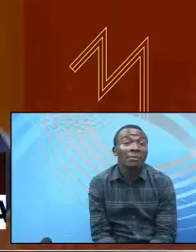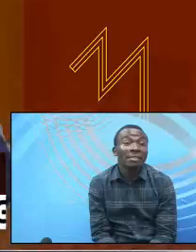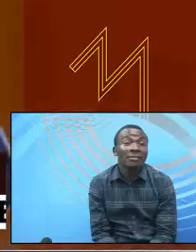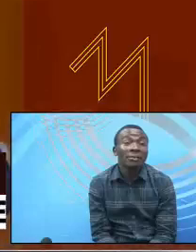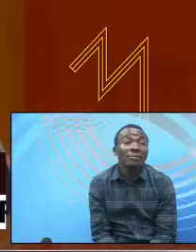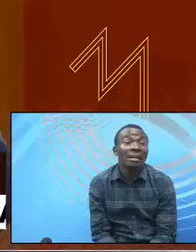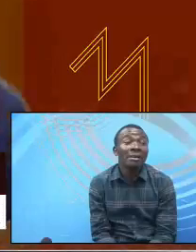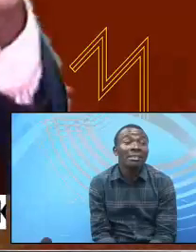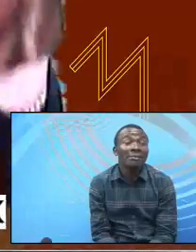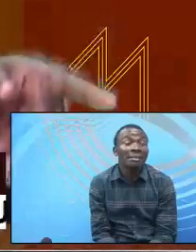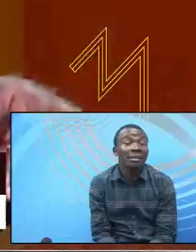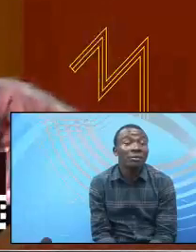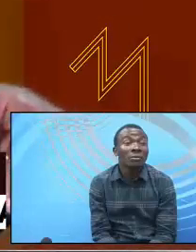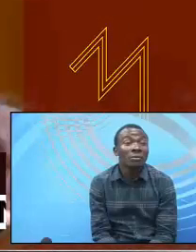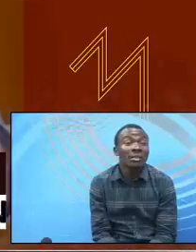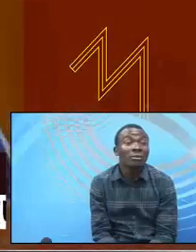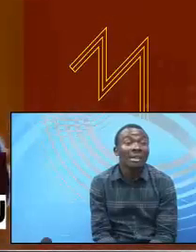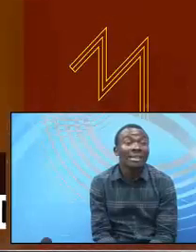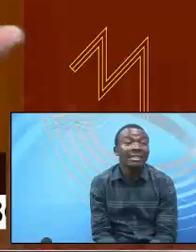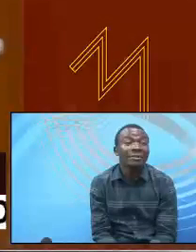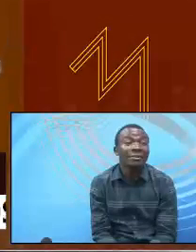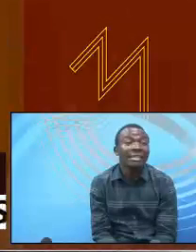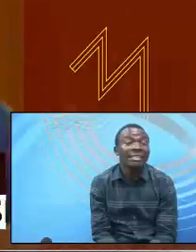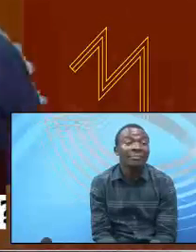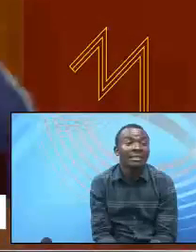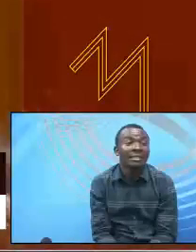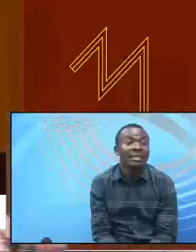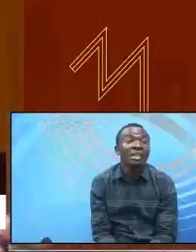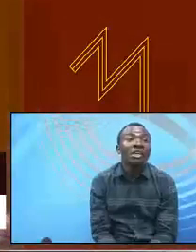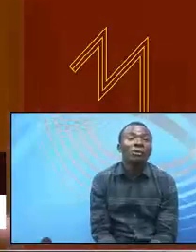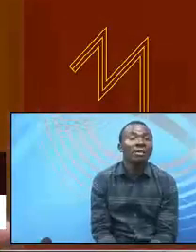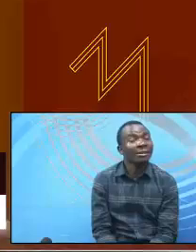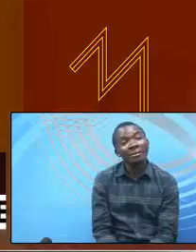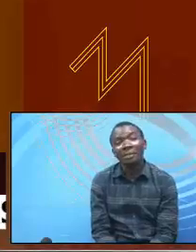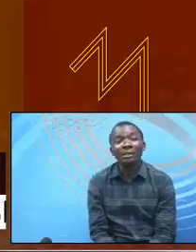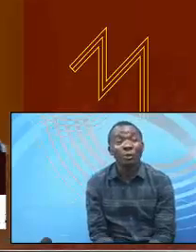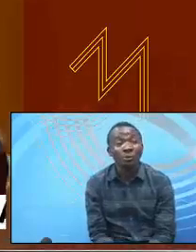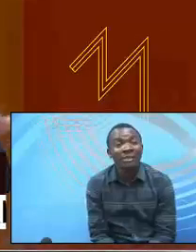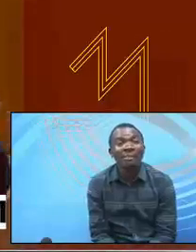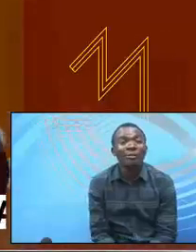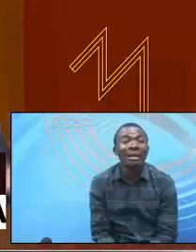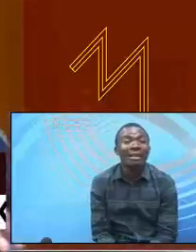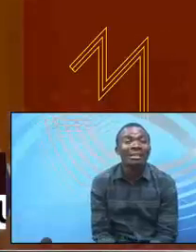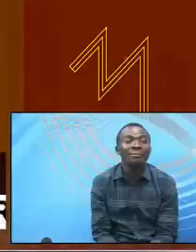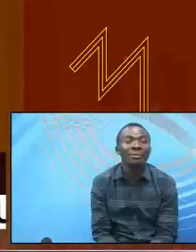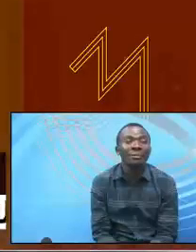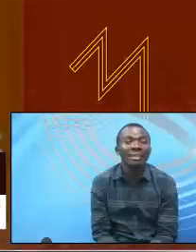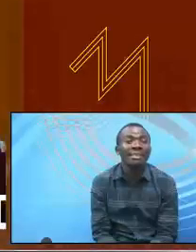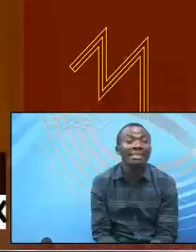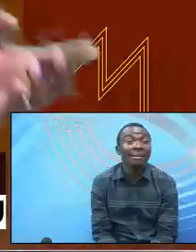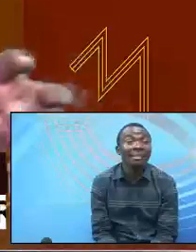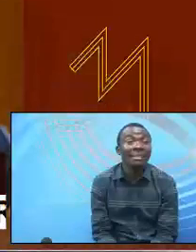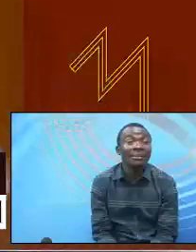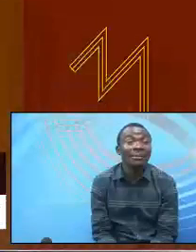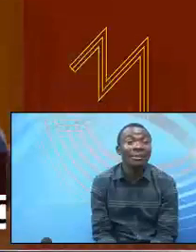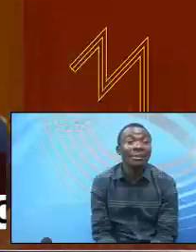zo bita inclusive nyuma bagenda bashyiraho n'urwego rubahagarariye rwitwa NCPD none n'ubu hariho n'umudepite ubahagarariye mu nteko